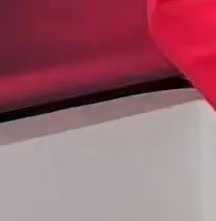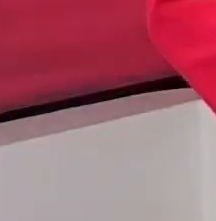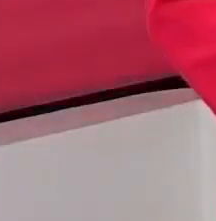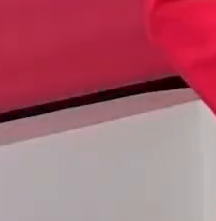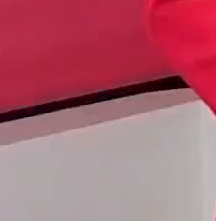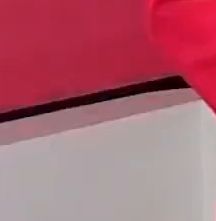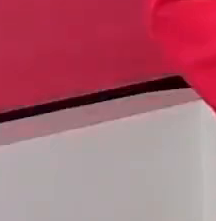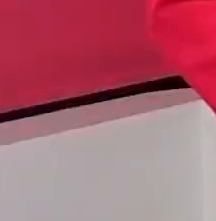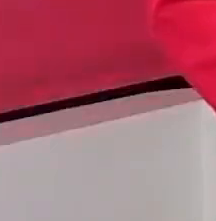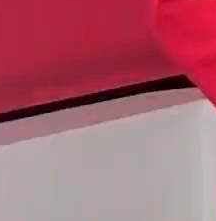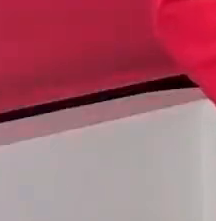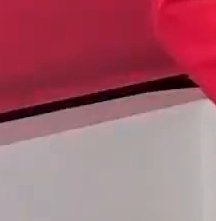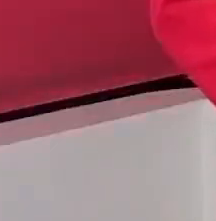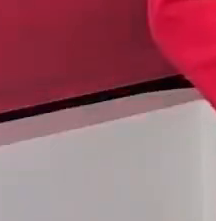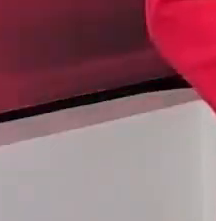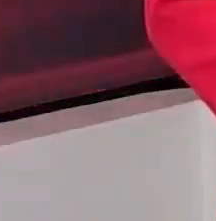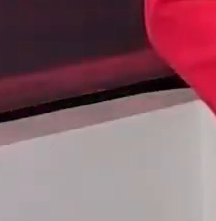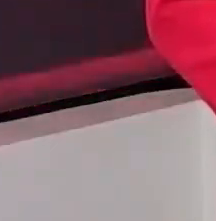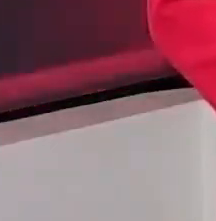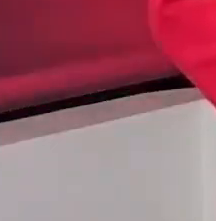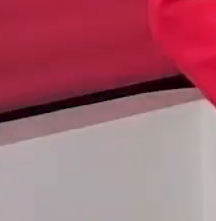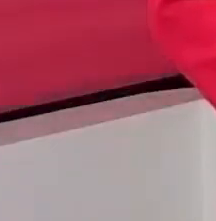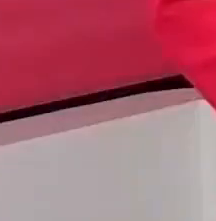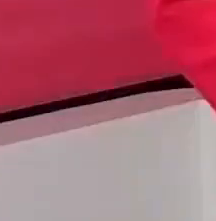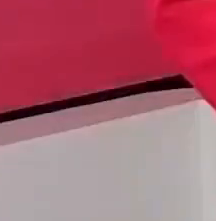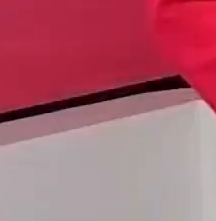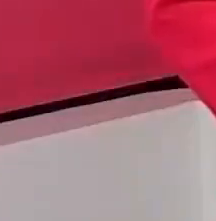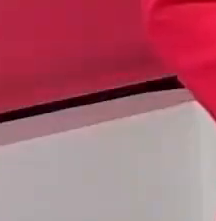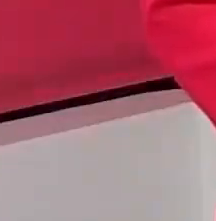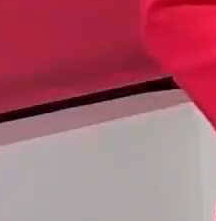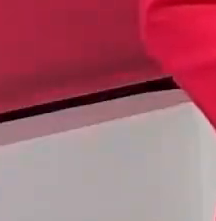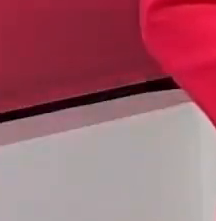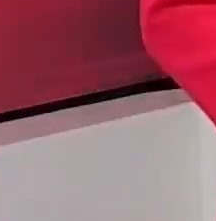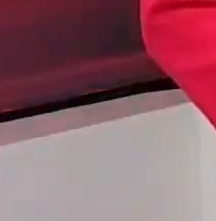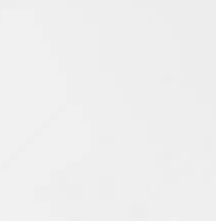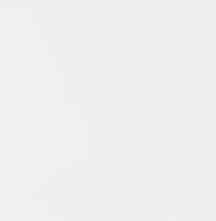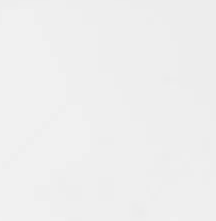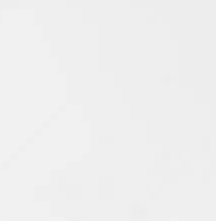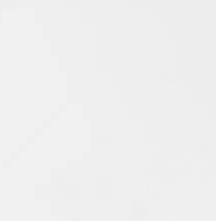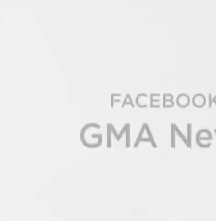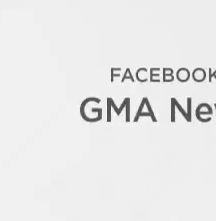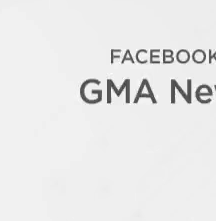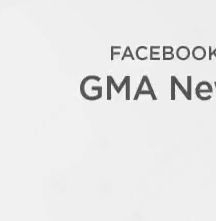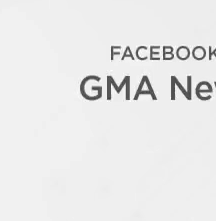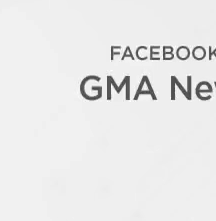samahan nyo kami sa GMA Pinoy TV at sa www.gmanews.tv.